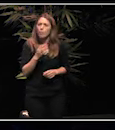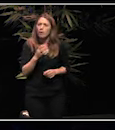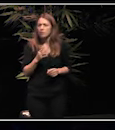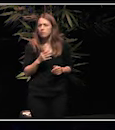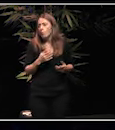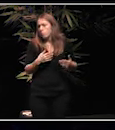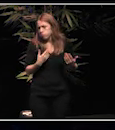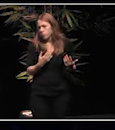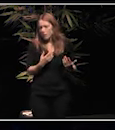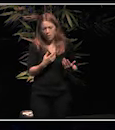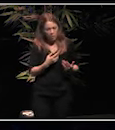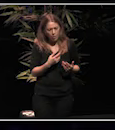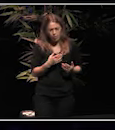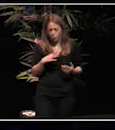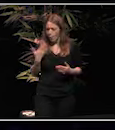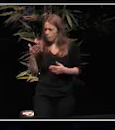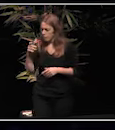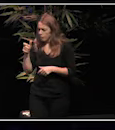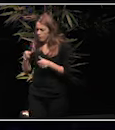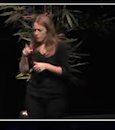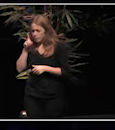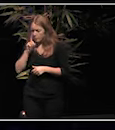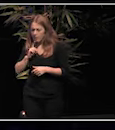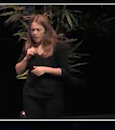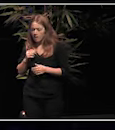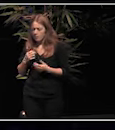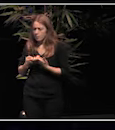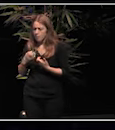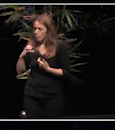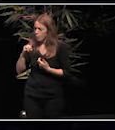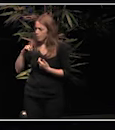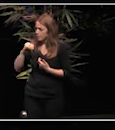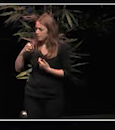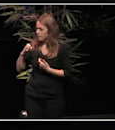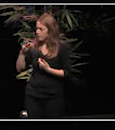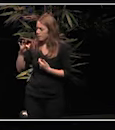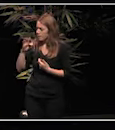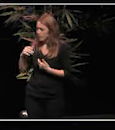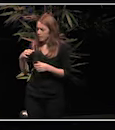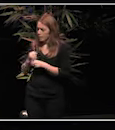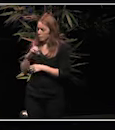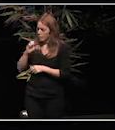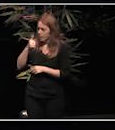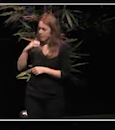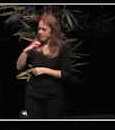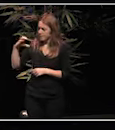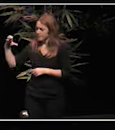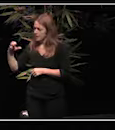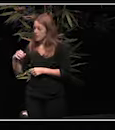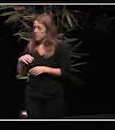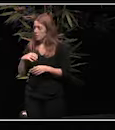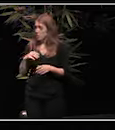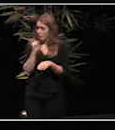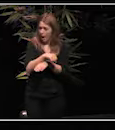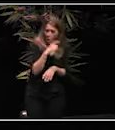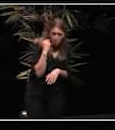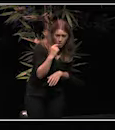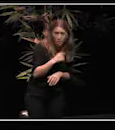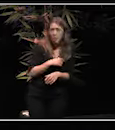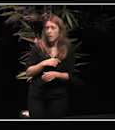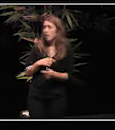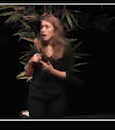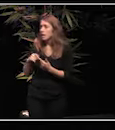déjà encore, si tu courais déjà à l'époque, Corinne Favre, oui. Qui est une Française, avait gagné par exemple la première CCC, donc 100 km, pareil, elle avait battu tous les hommes. Lizzie